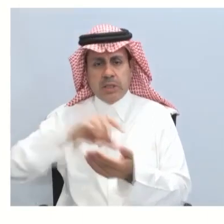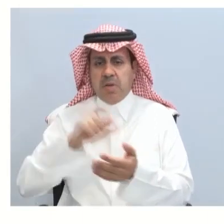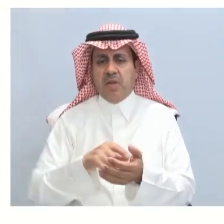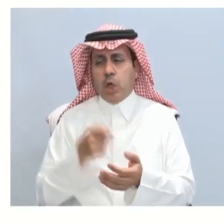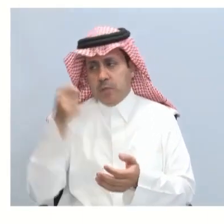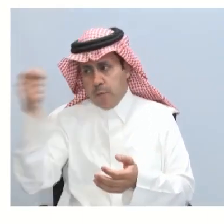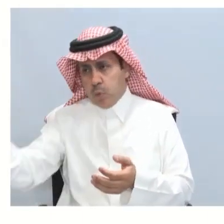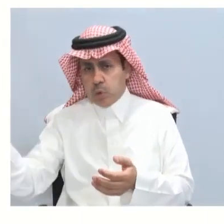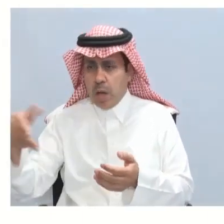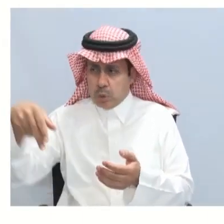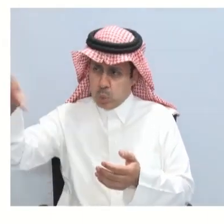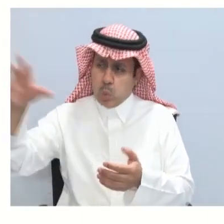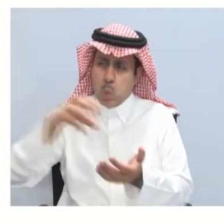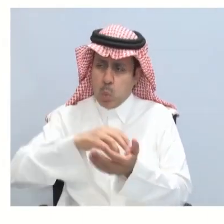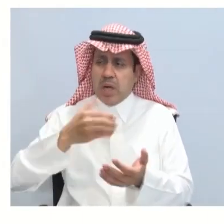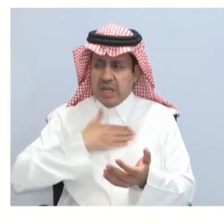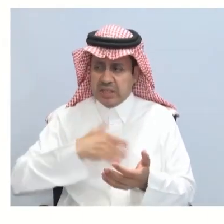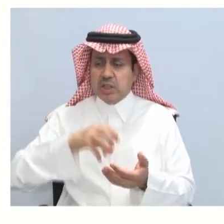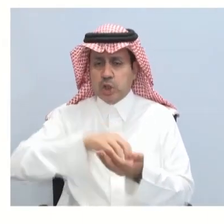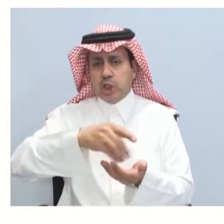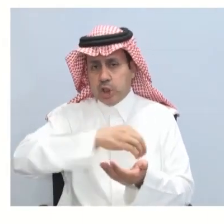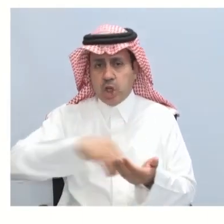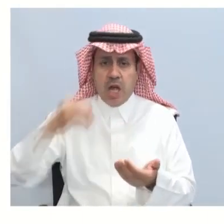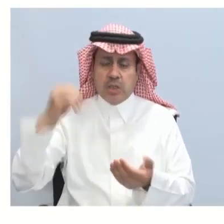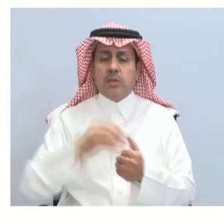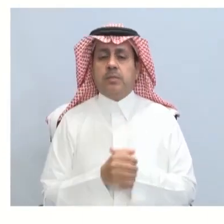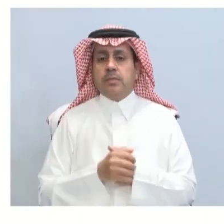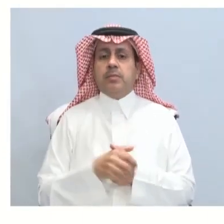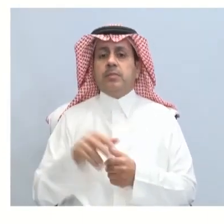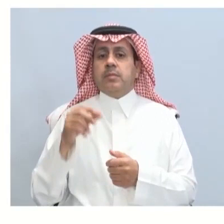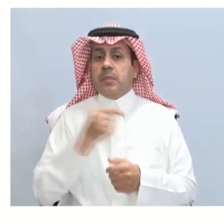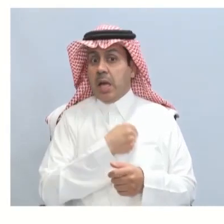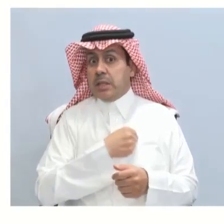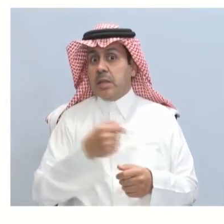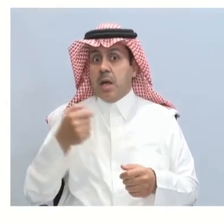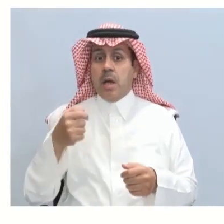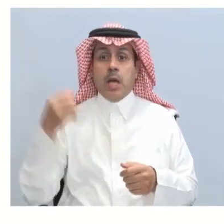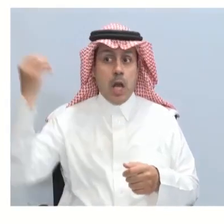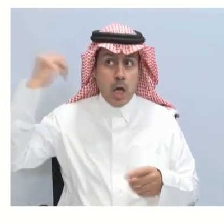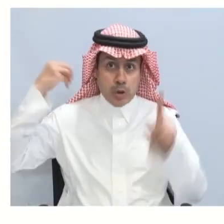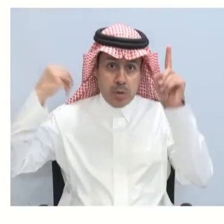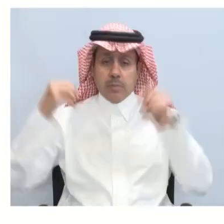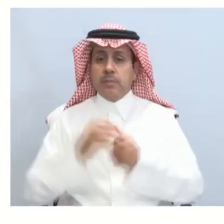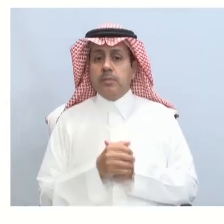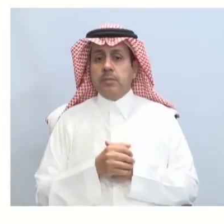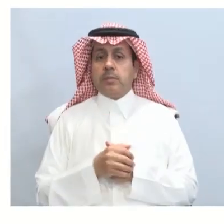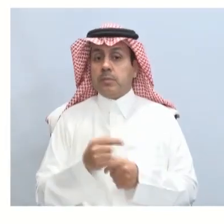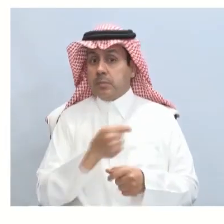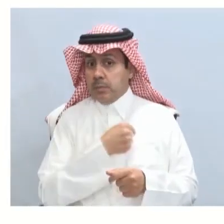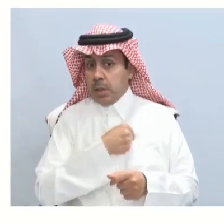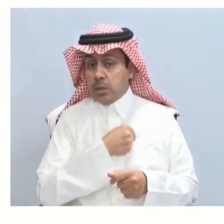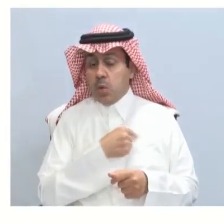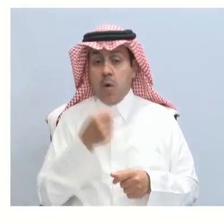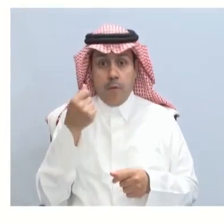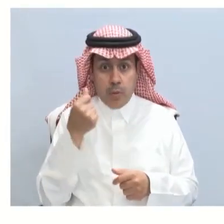لا يثاب من يقوم بالحج الا ان كان قصده الاجر اما ان كان قصده المال